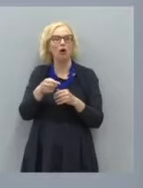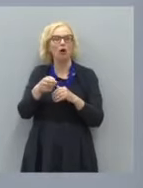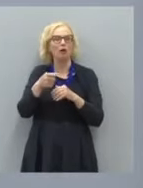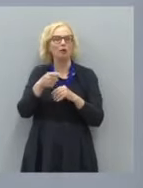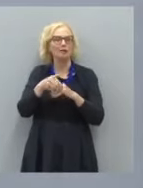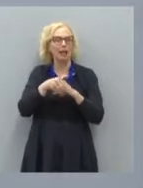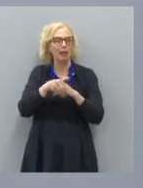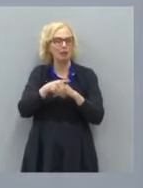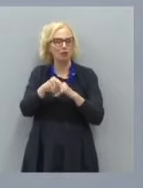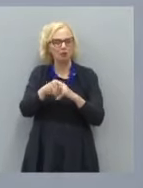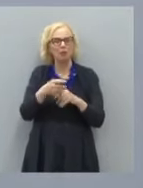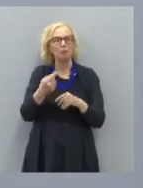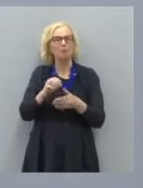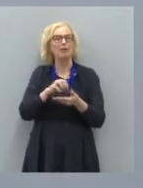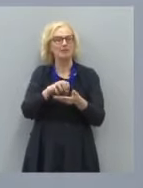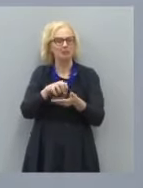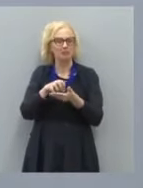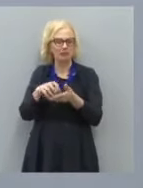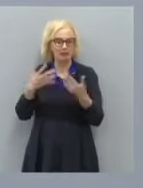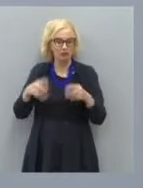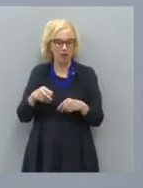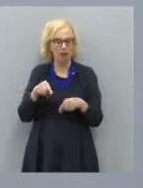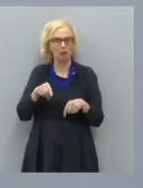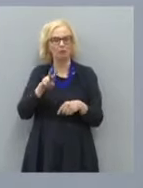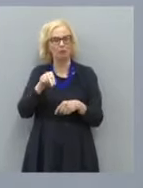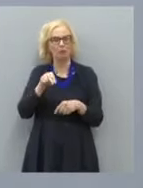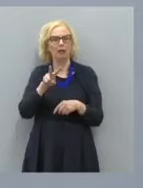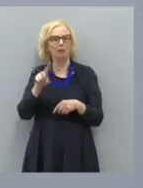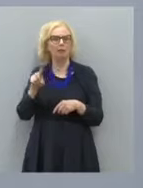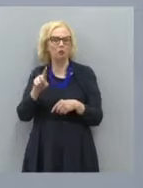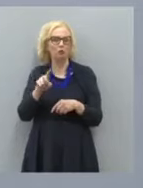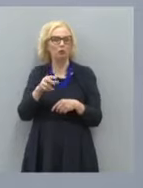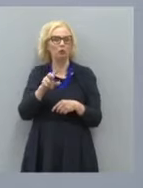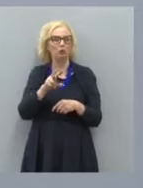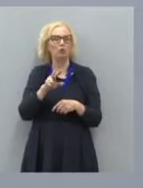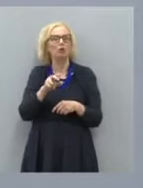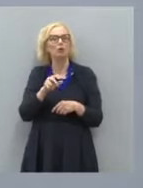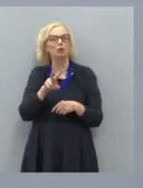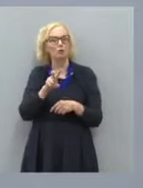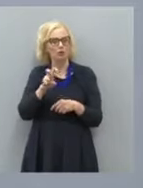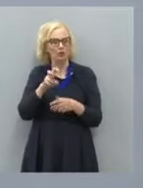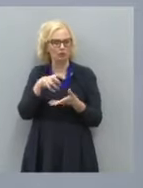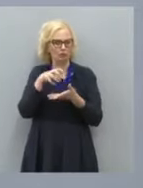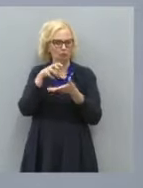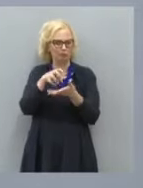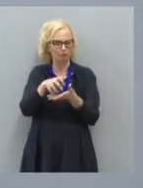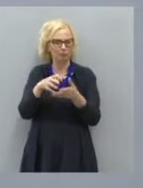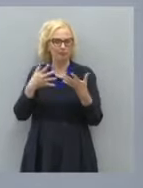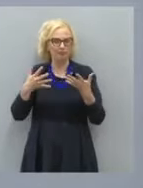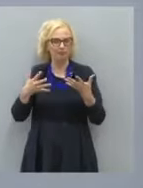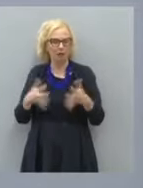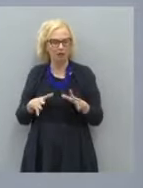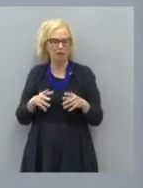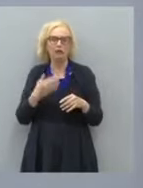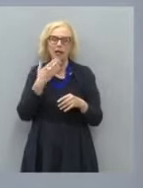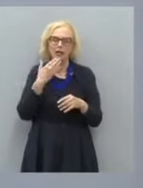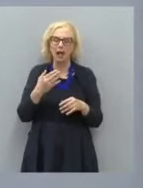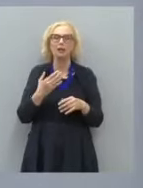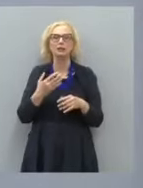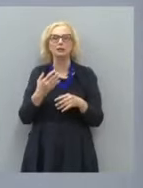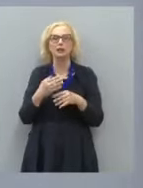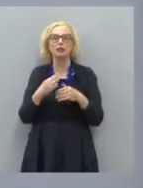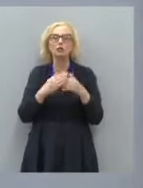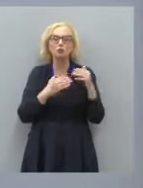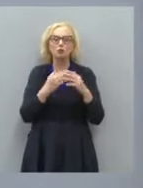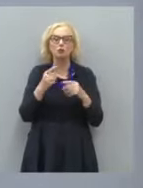21 a mettere in campo già 200 questo grazie agli sforzi fatti da strutture e dai e dalla volontà